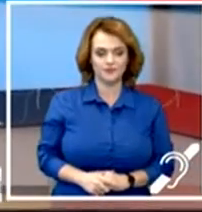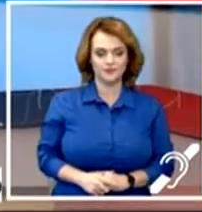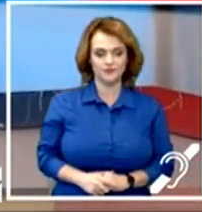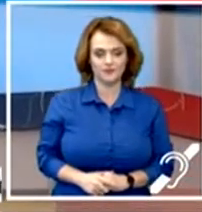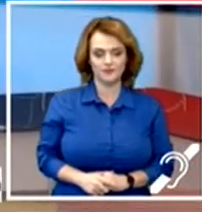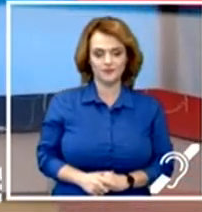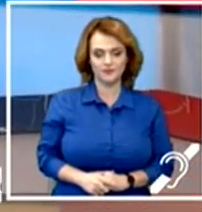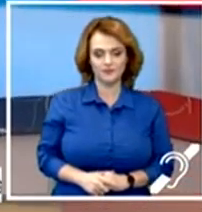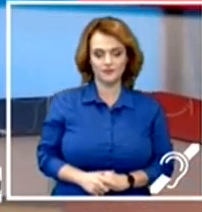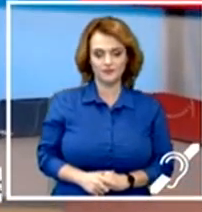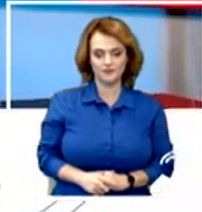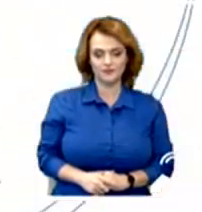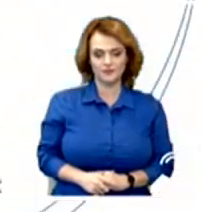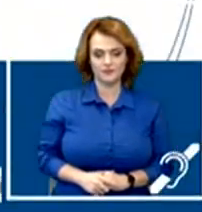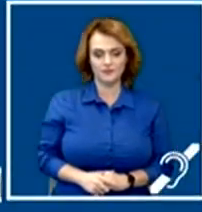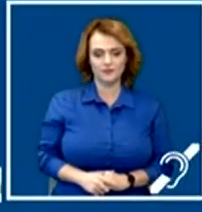titlurile acestei ediții.